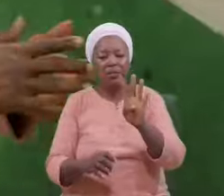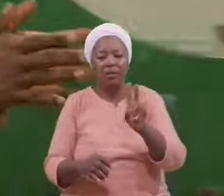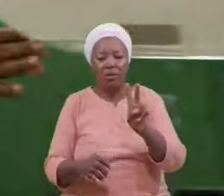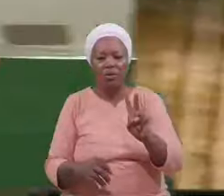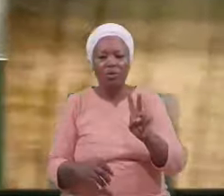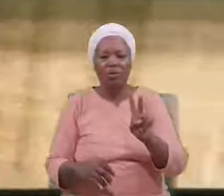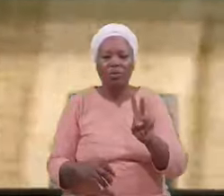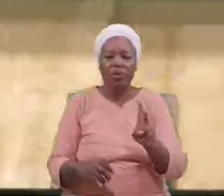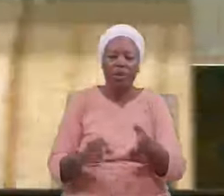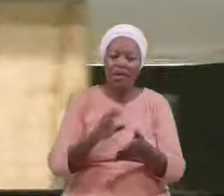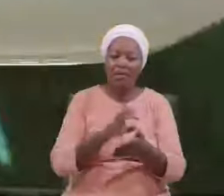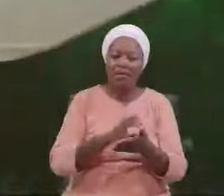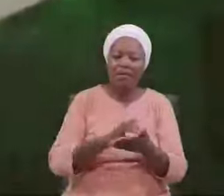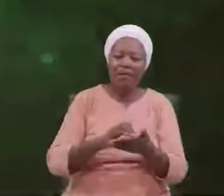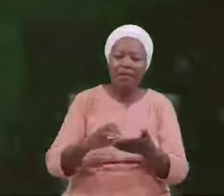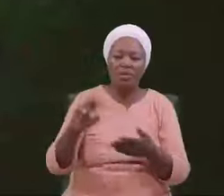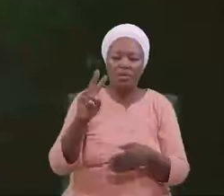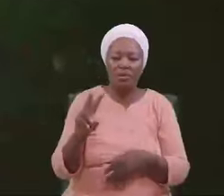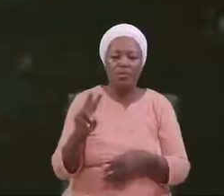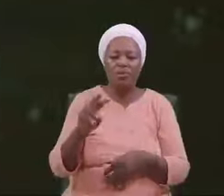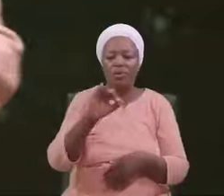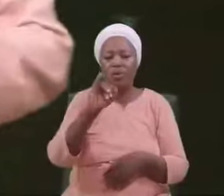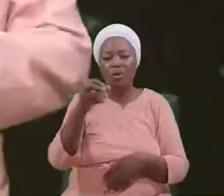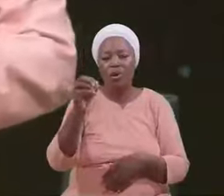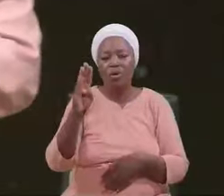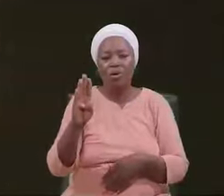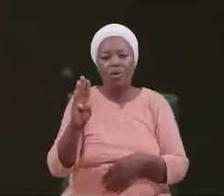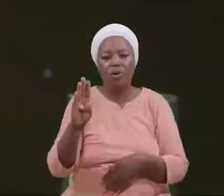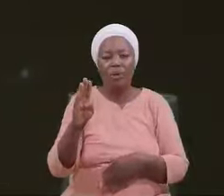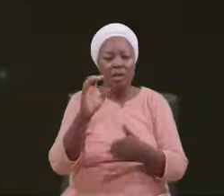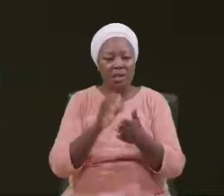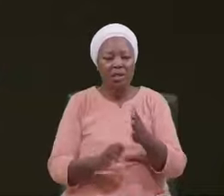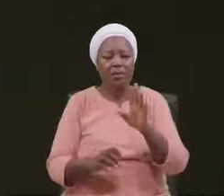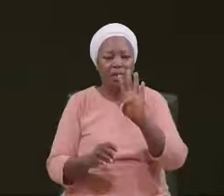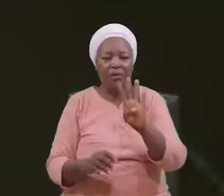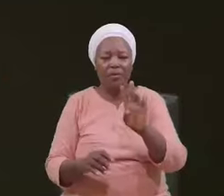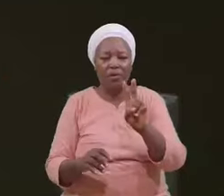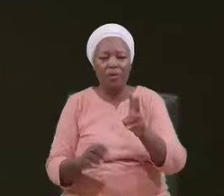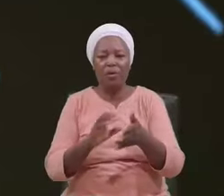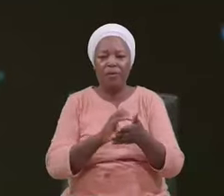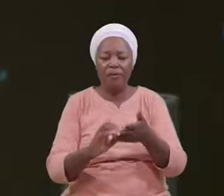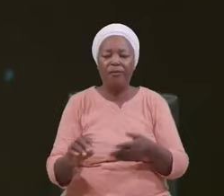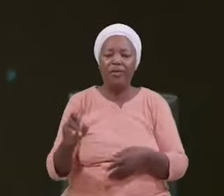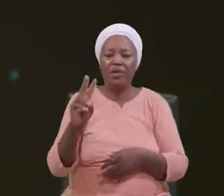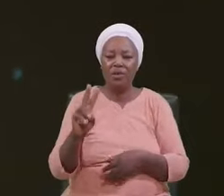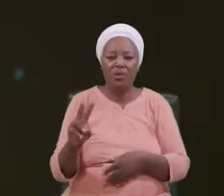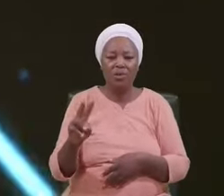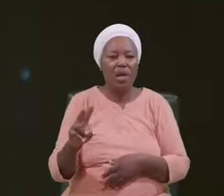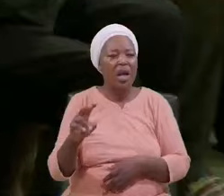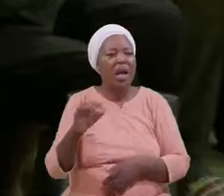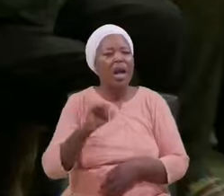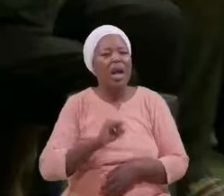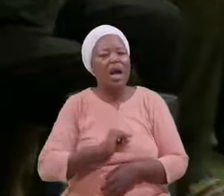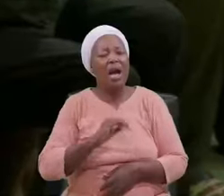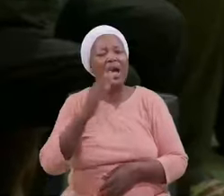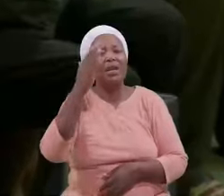Job 42. Allons voir le verset 2. Job 42, verset 2. Je reconnais que tu